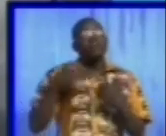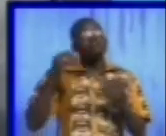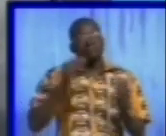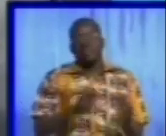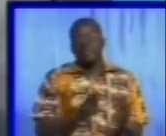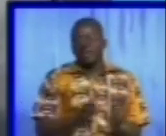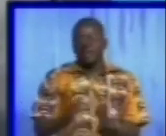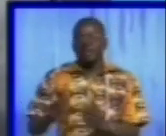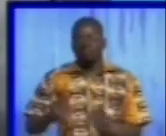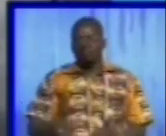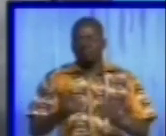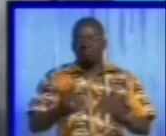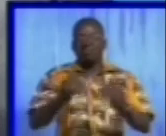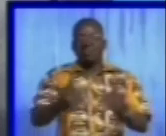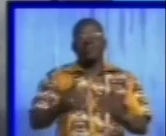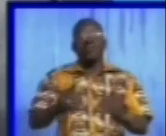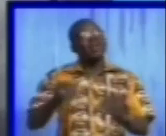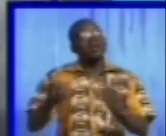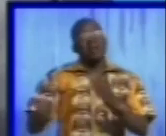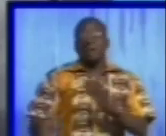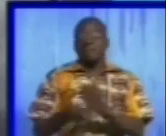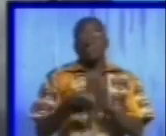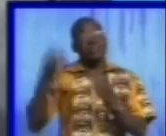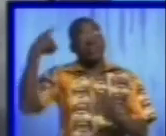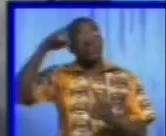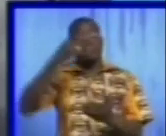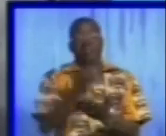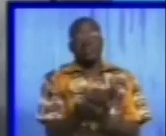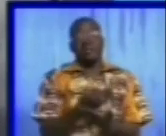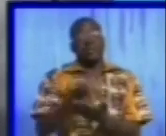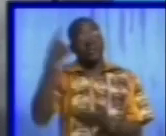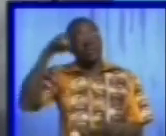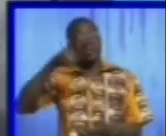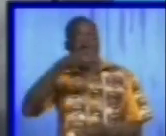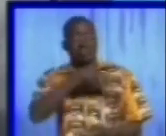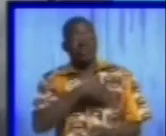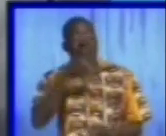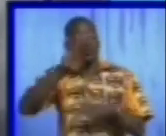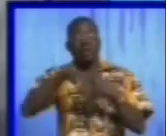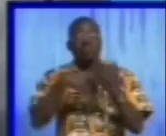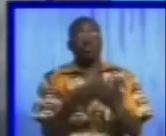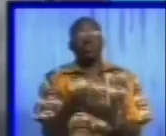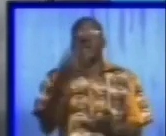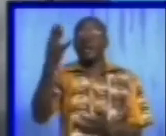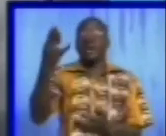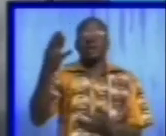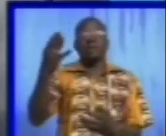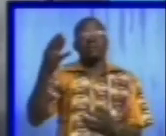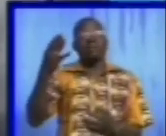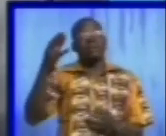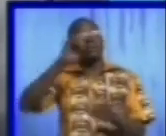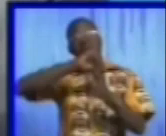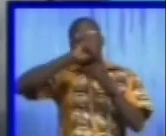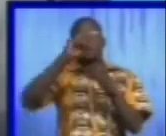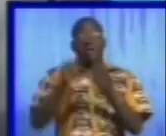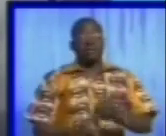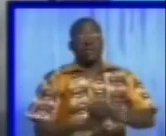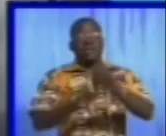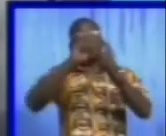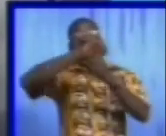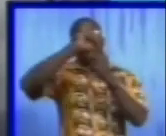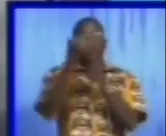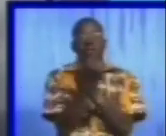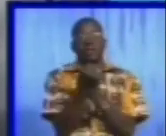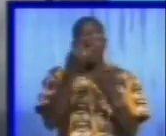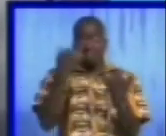progressivement les bénéfices de la sécurité sociale. D'abord à toutes les 4 branches de la sécurité sociale. Pour le moment, nous n'en avons que